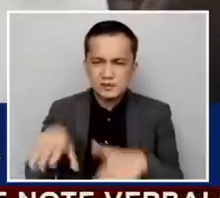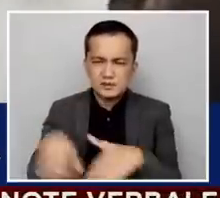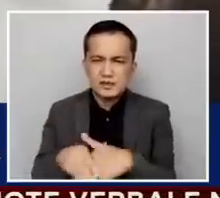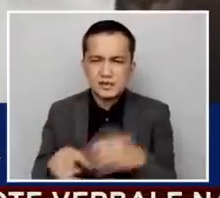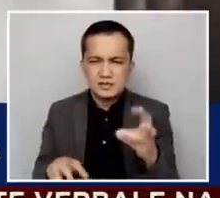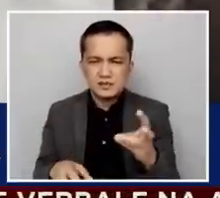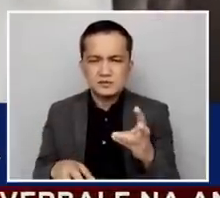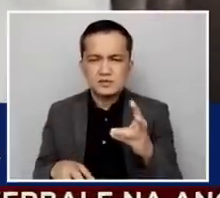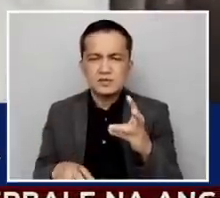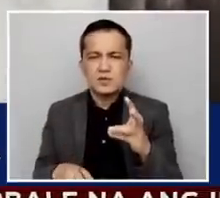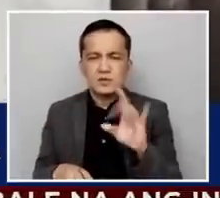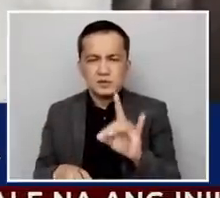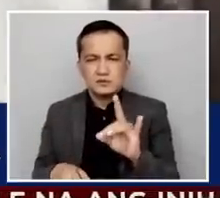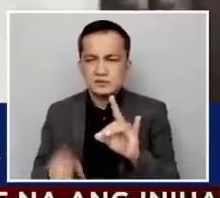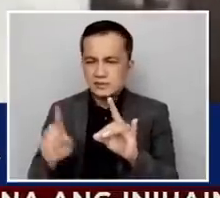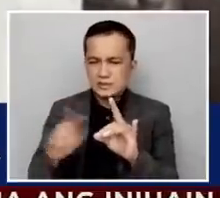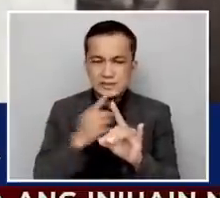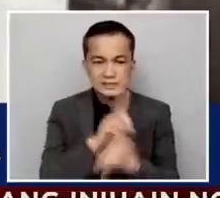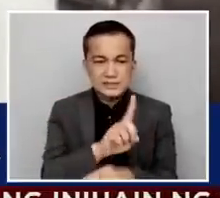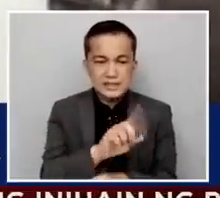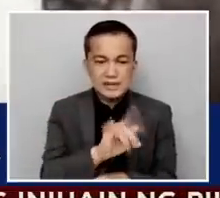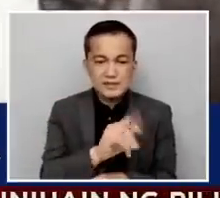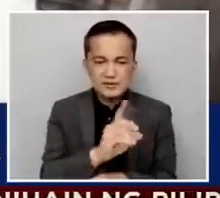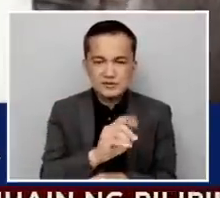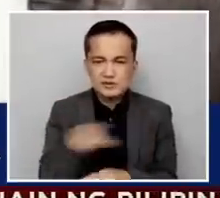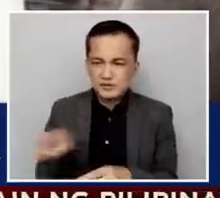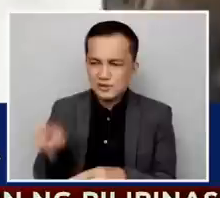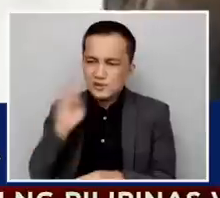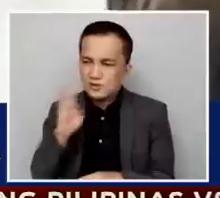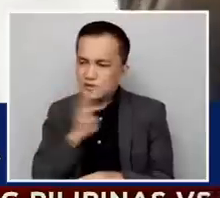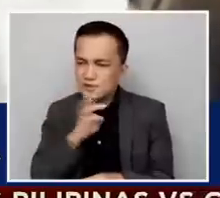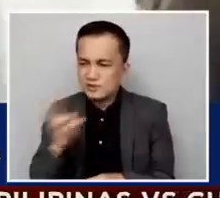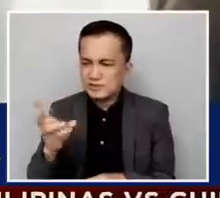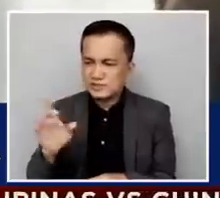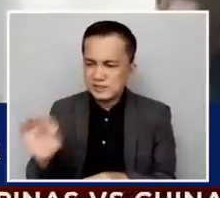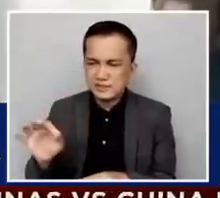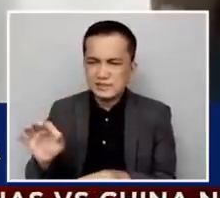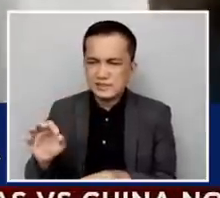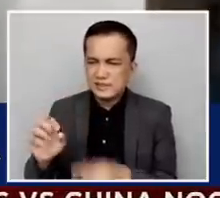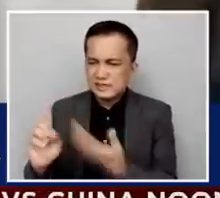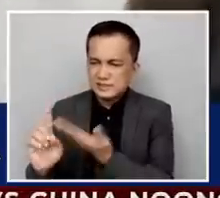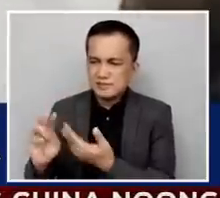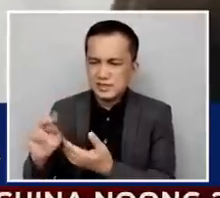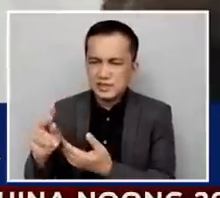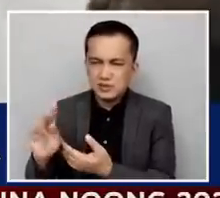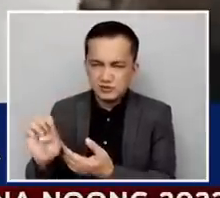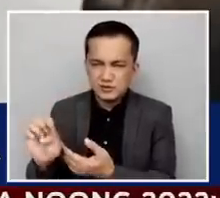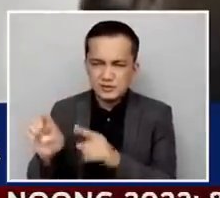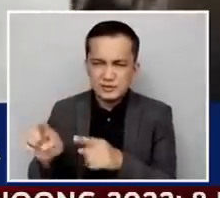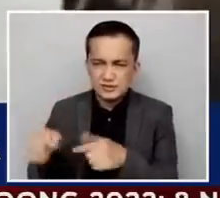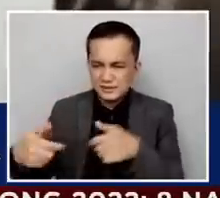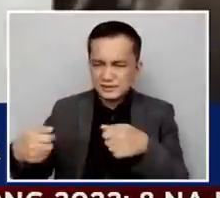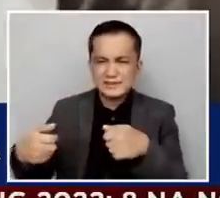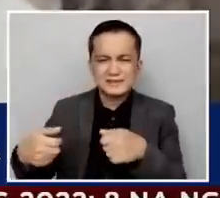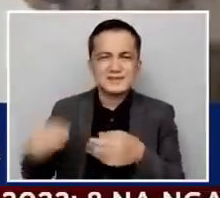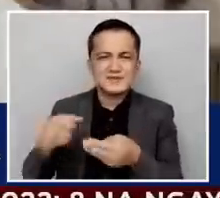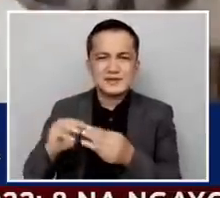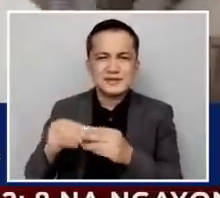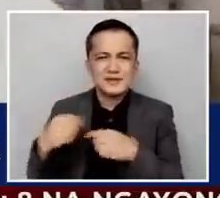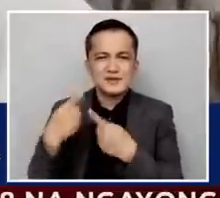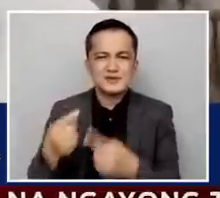na si Armando Ramos ang byudang 69 years old na si Marilu Castaneda na kanyang textmate ng 3